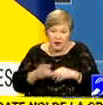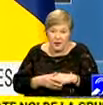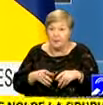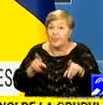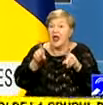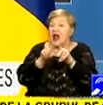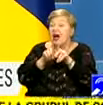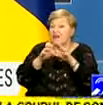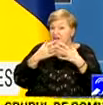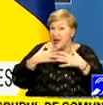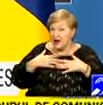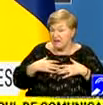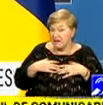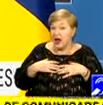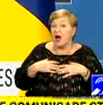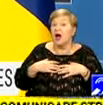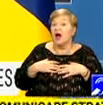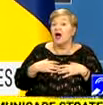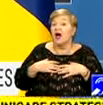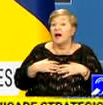vreau să